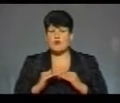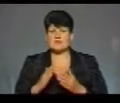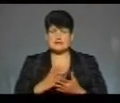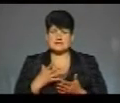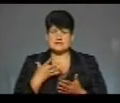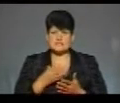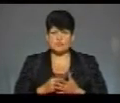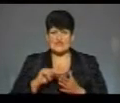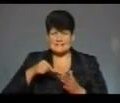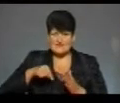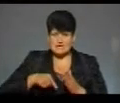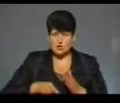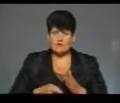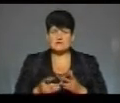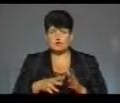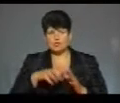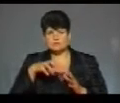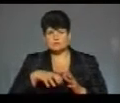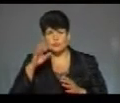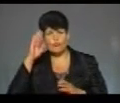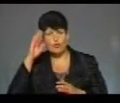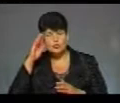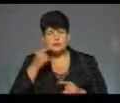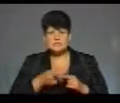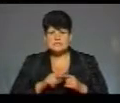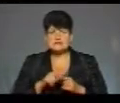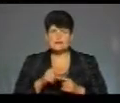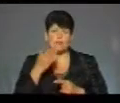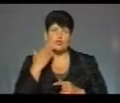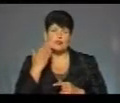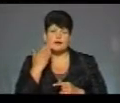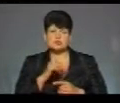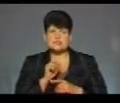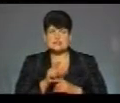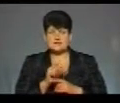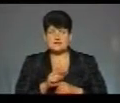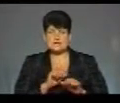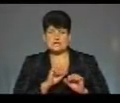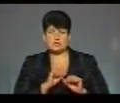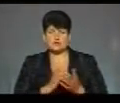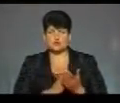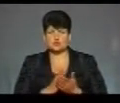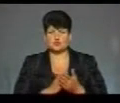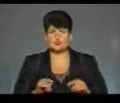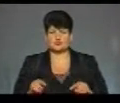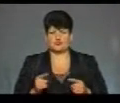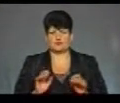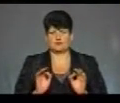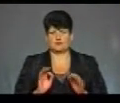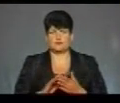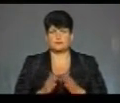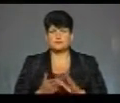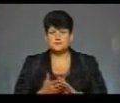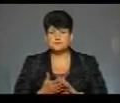власна свердловина, з якої качають воду. А це значно полегшує завдання тилових служб у створенні належних